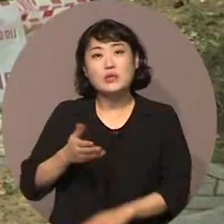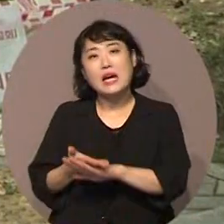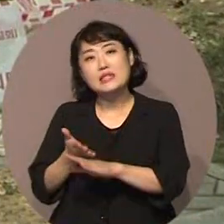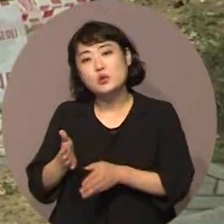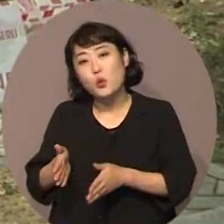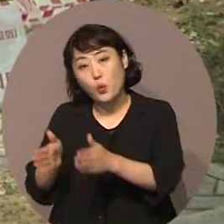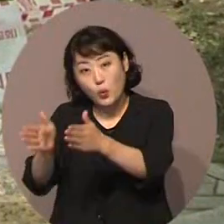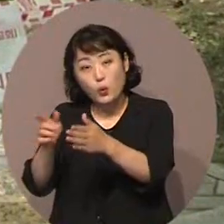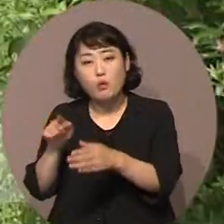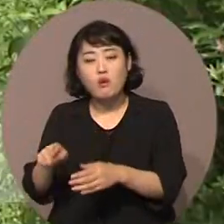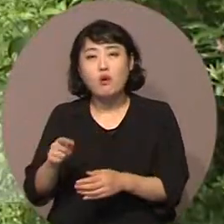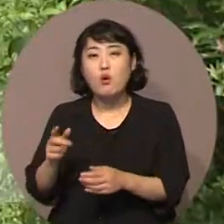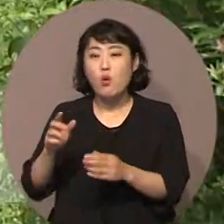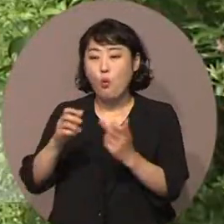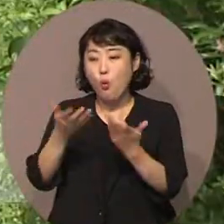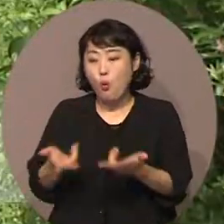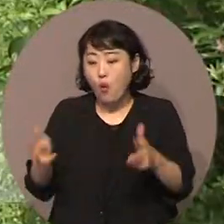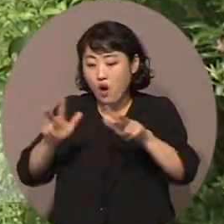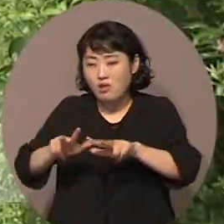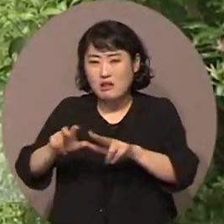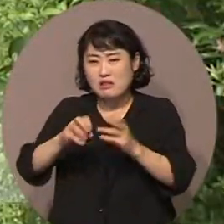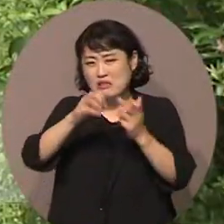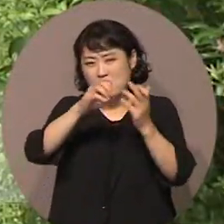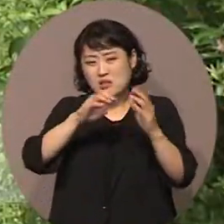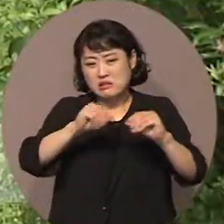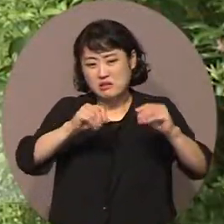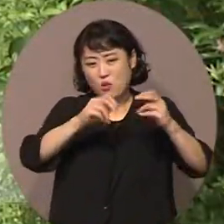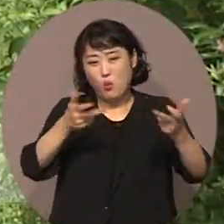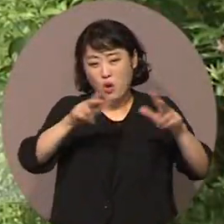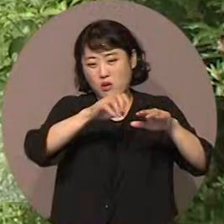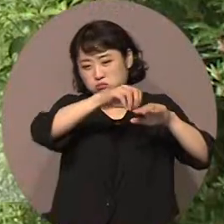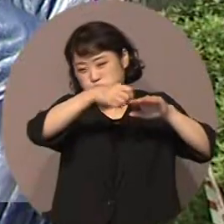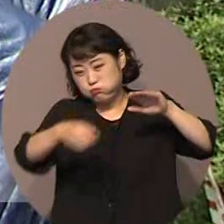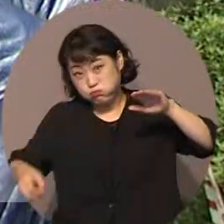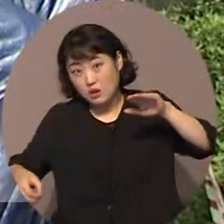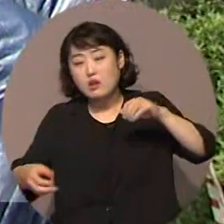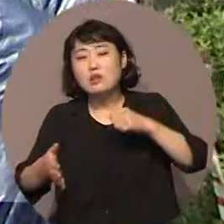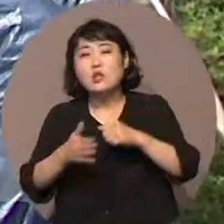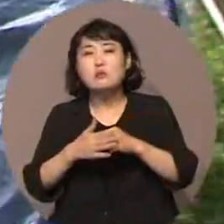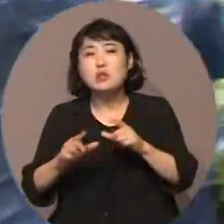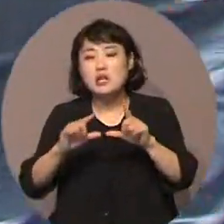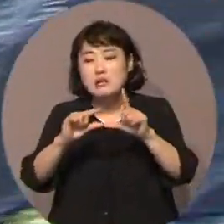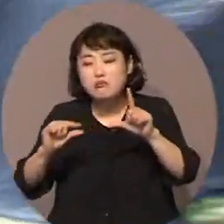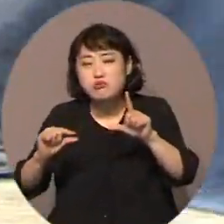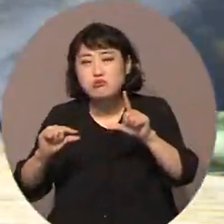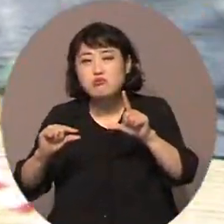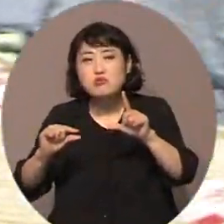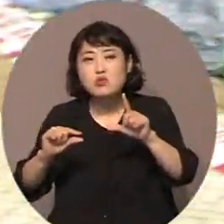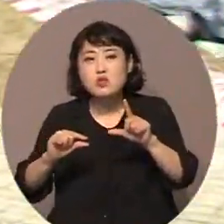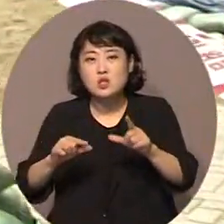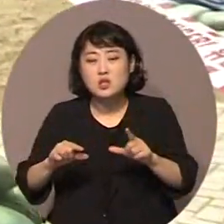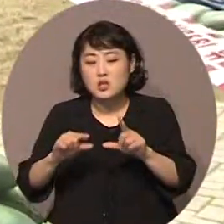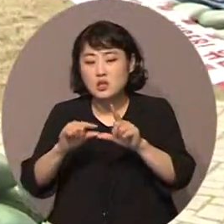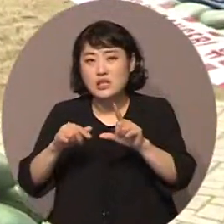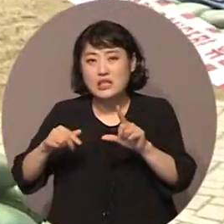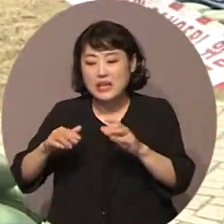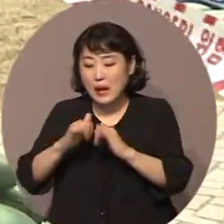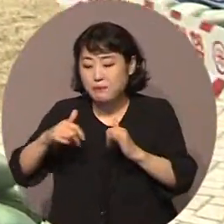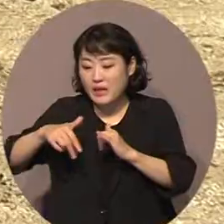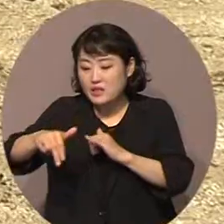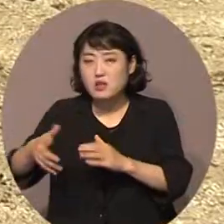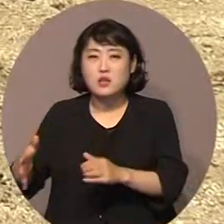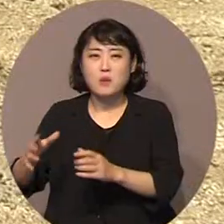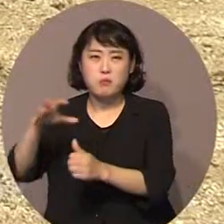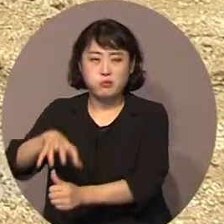도로도 인근 공원에서 토사가 쏟아지면서 일부 도로가 부분 통제, 인도는 전면 통제됐습니다.